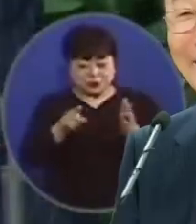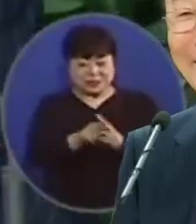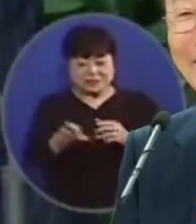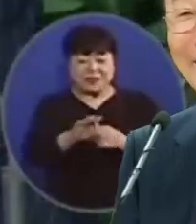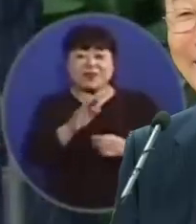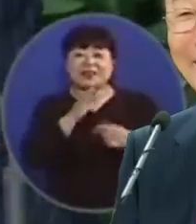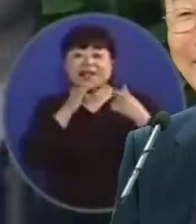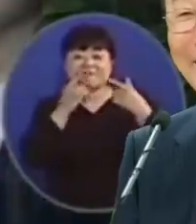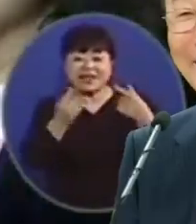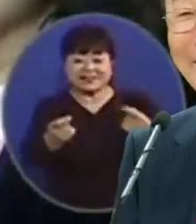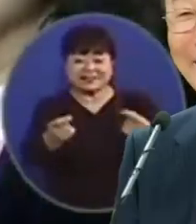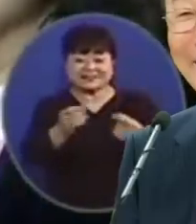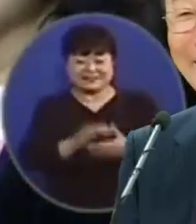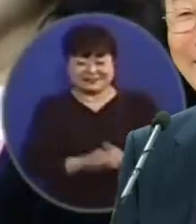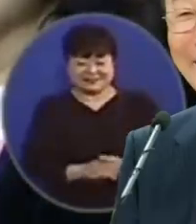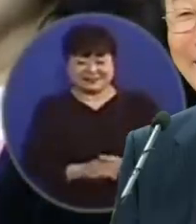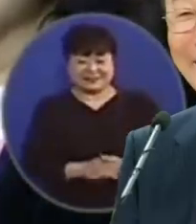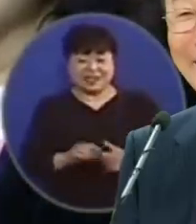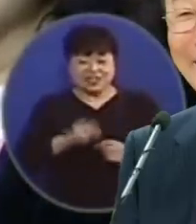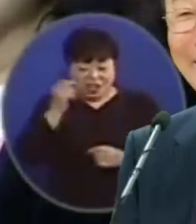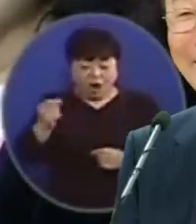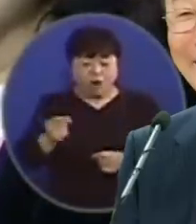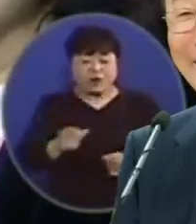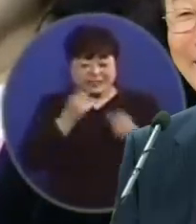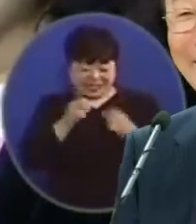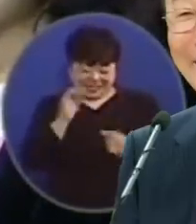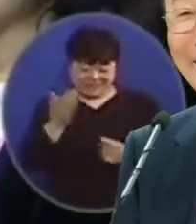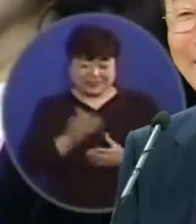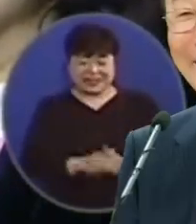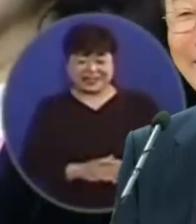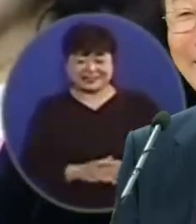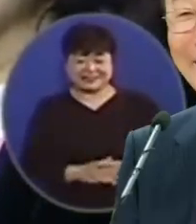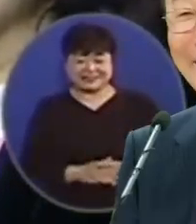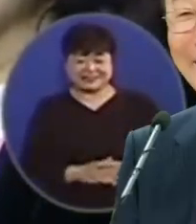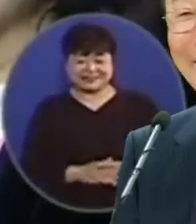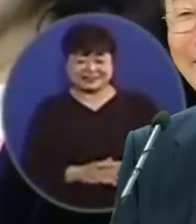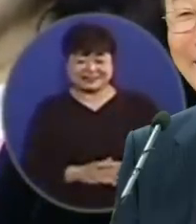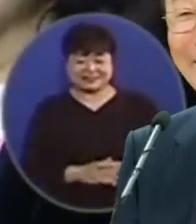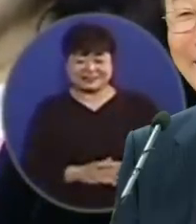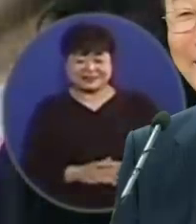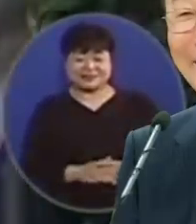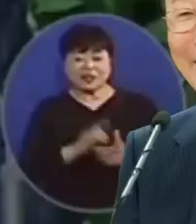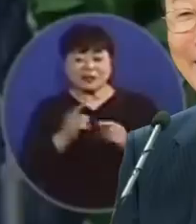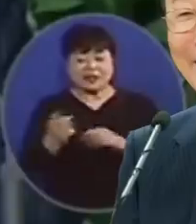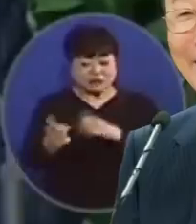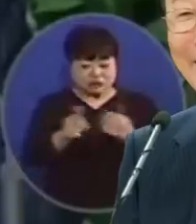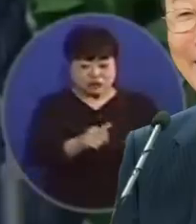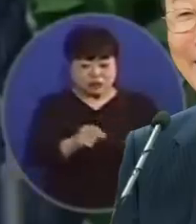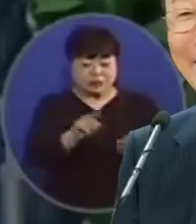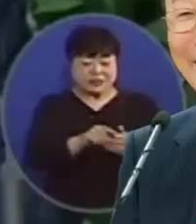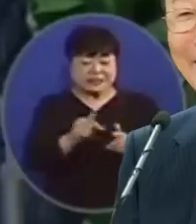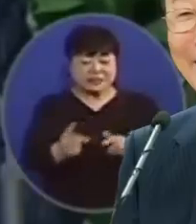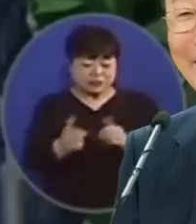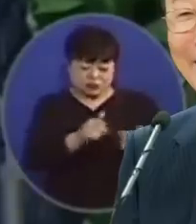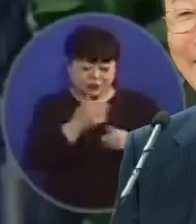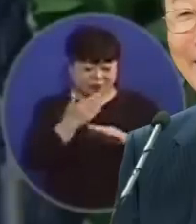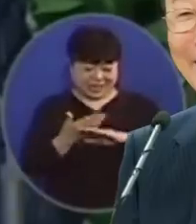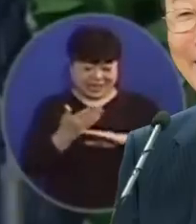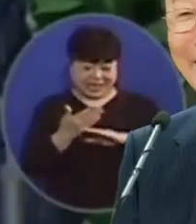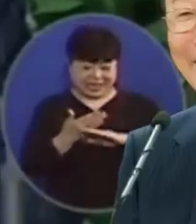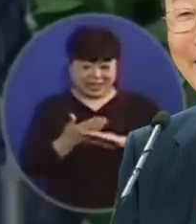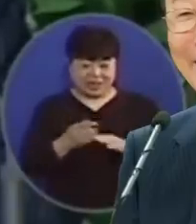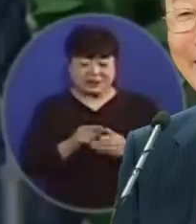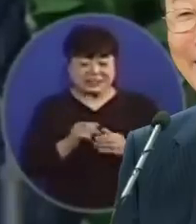아멘 하십시다. 그러면 영원히 삽니다. 우리가 말하는 죽음이란 안 믿는 사람의 죽음과 틀립니다. 안 믿는